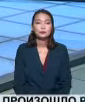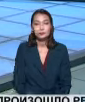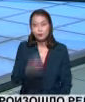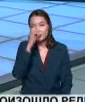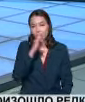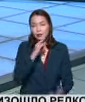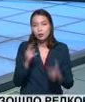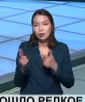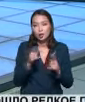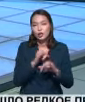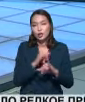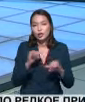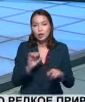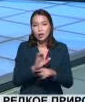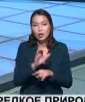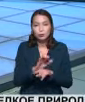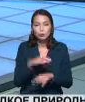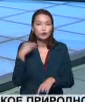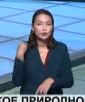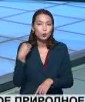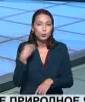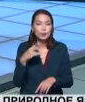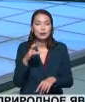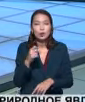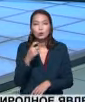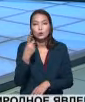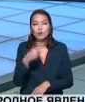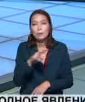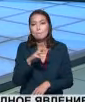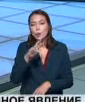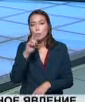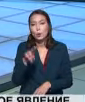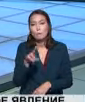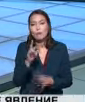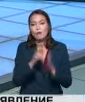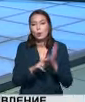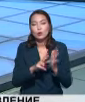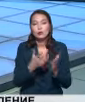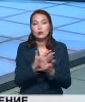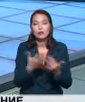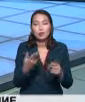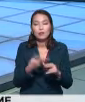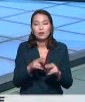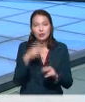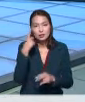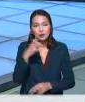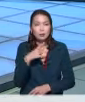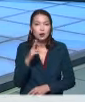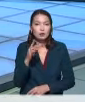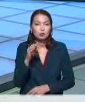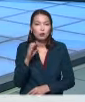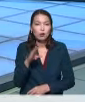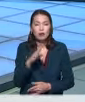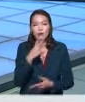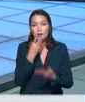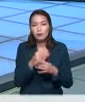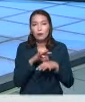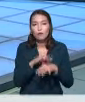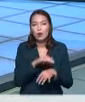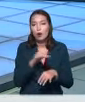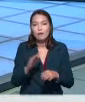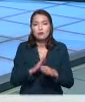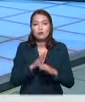Казахстан готов расширить экспорт в Туркменистан на 120 миллионов долларов по 80 товарам. Об этом заявил Касым-Жомарт Токаев в ходе своего официального